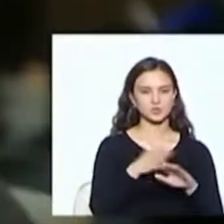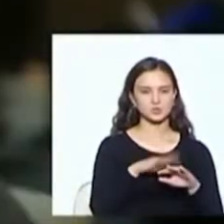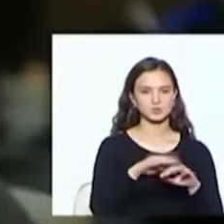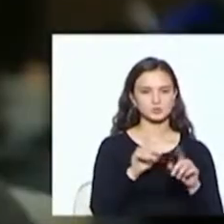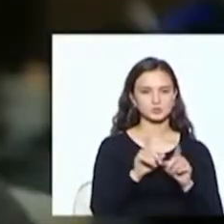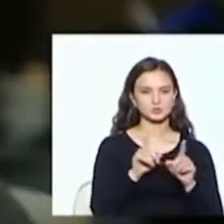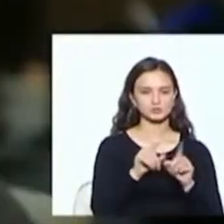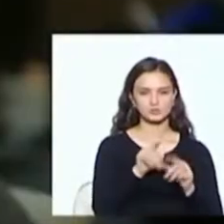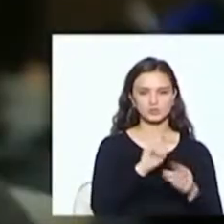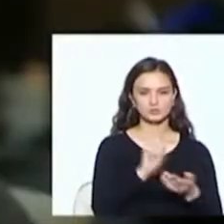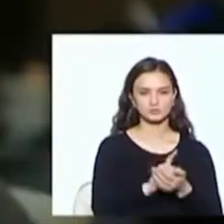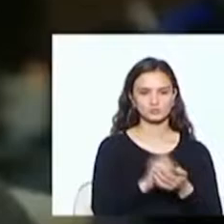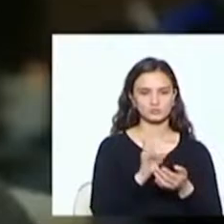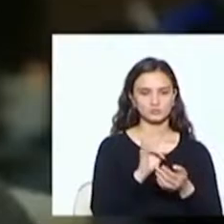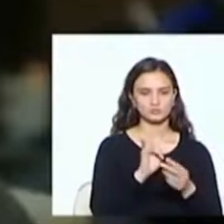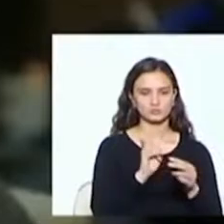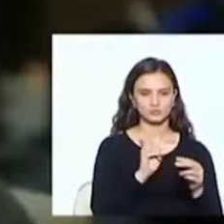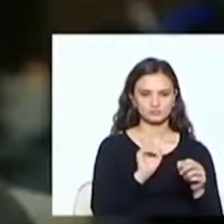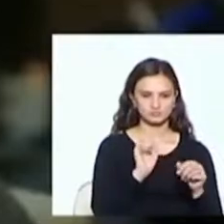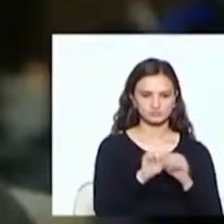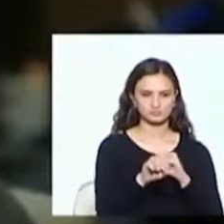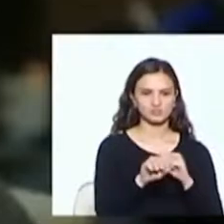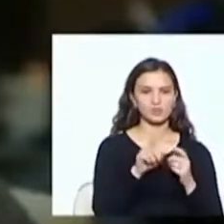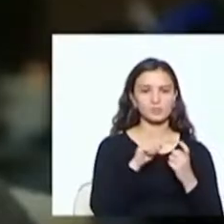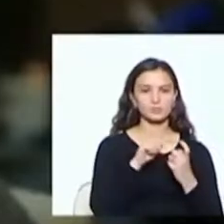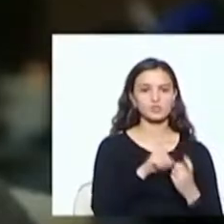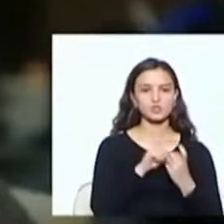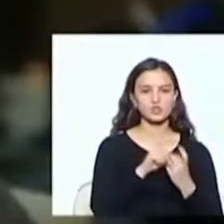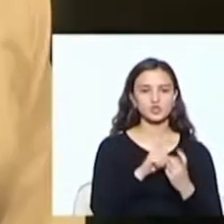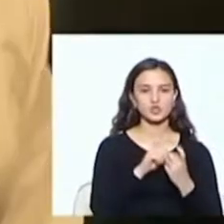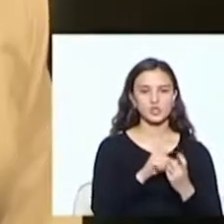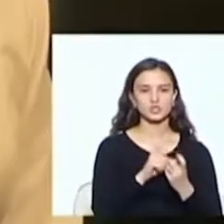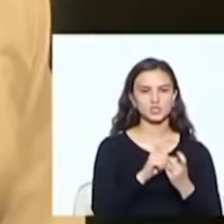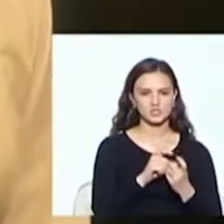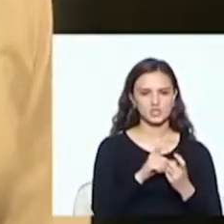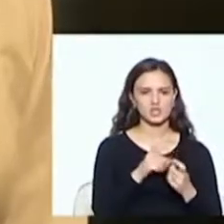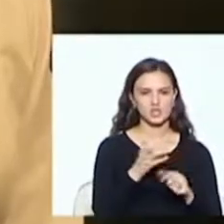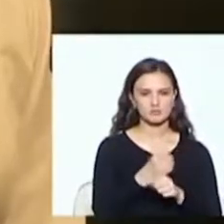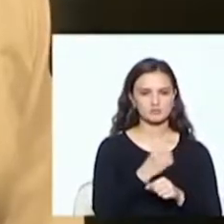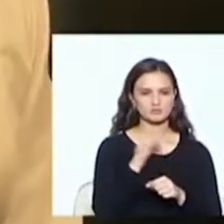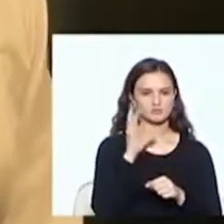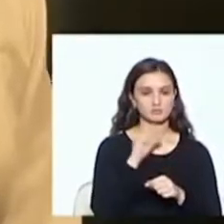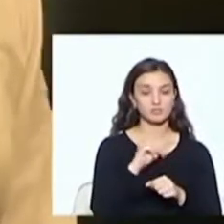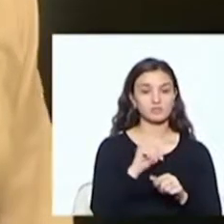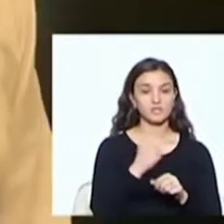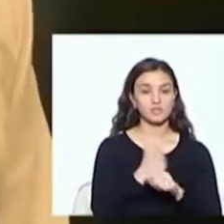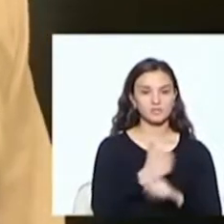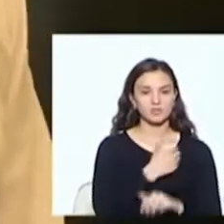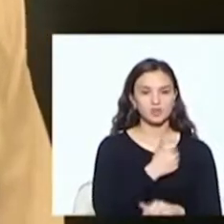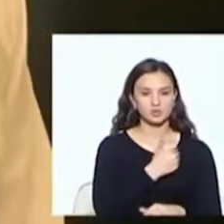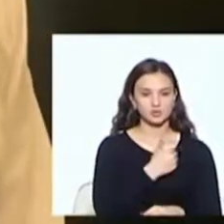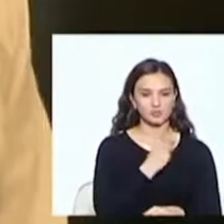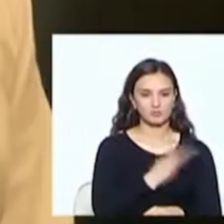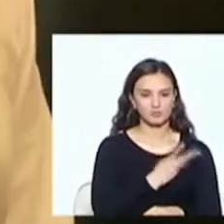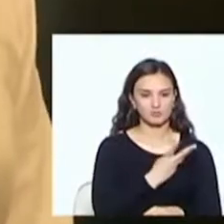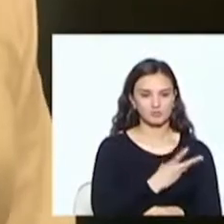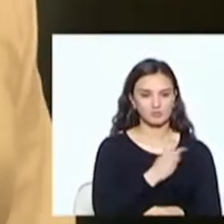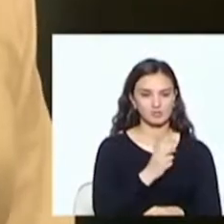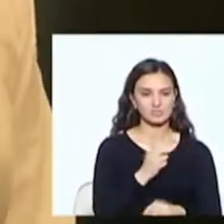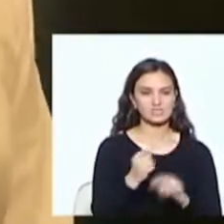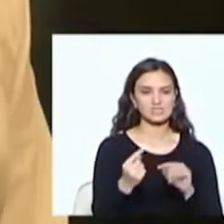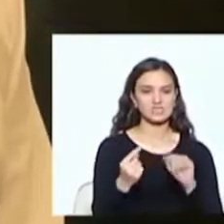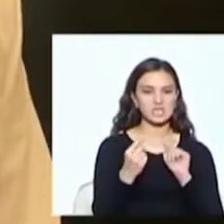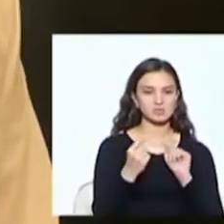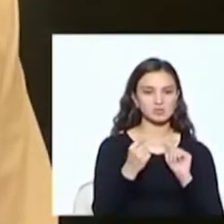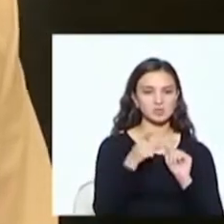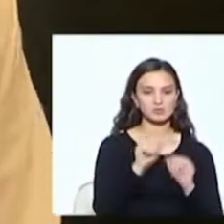უნდა შეგხვდეს, მას აუცილებლად დასცლებ. როგორი ბრძოლის წინაშეც არ უნდა აღმოჩნდე, გაიმარჯვებ. მთავარია მოინდომ. არ არსებობს ამ ქვეყნად